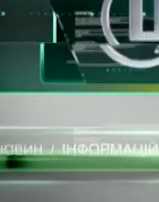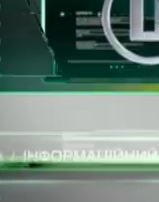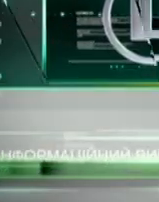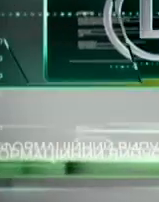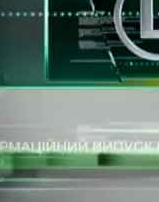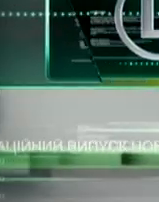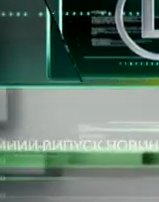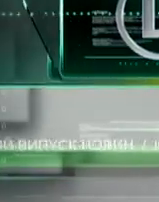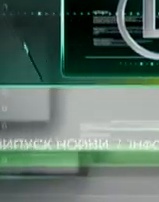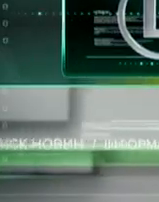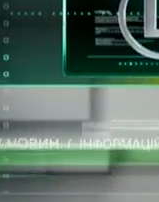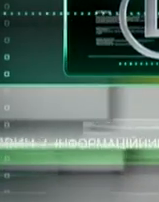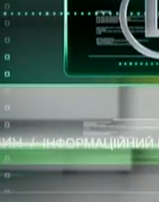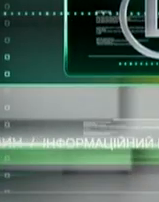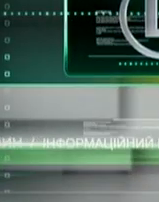Дякую за